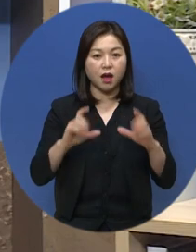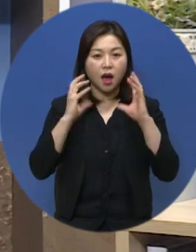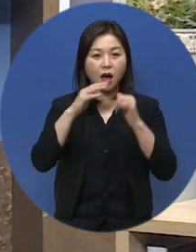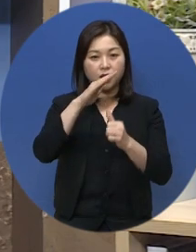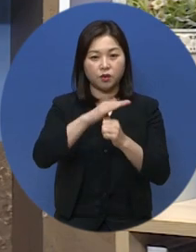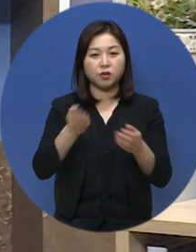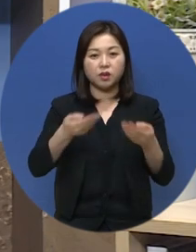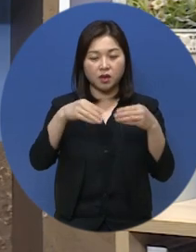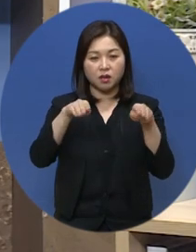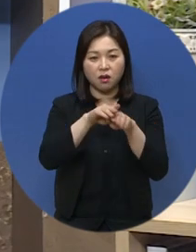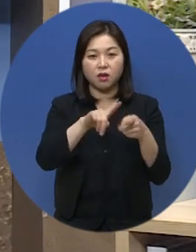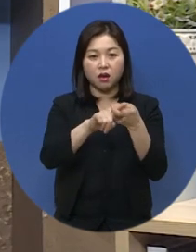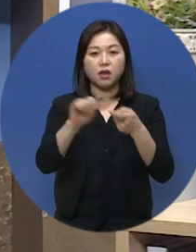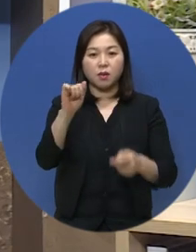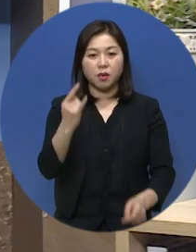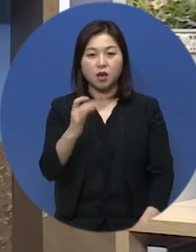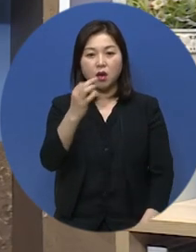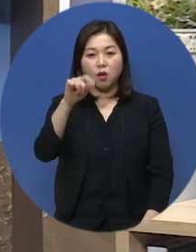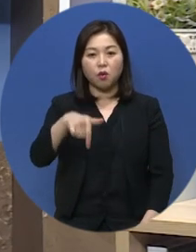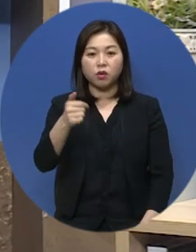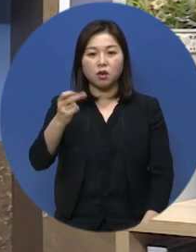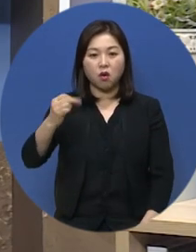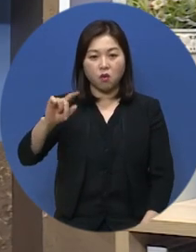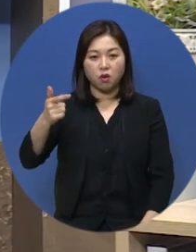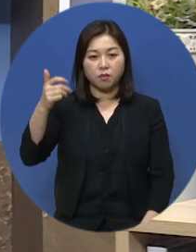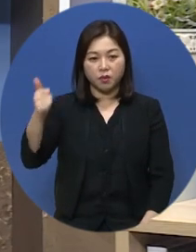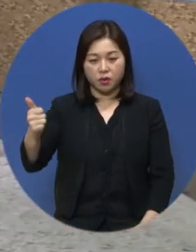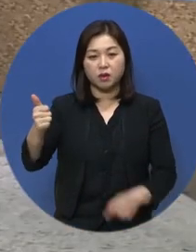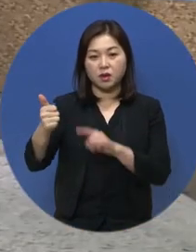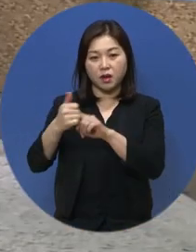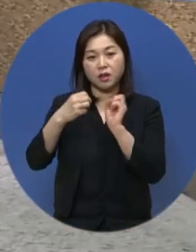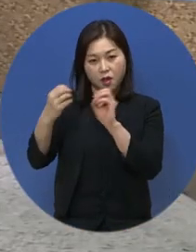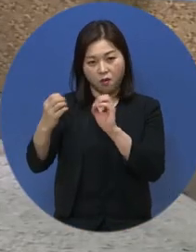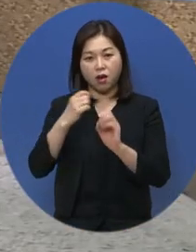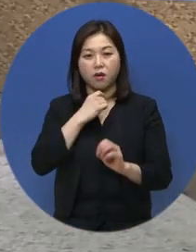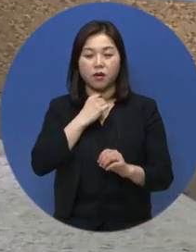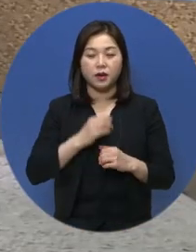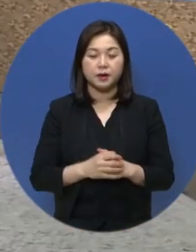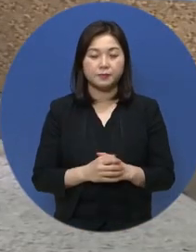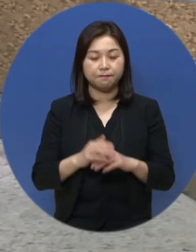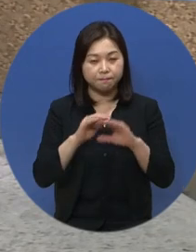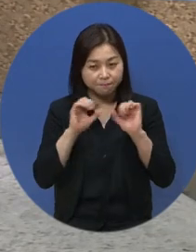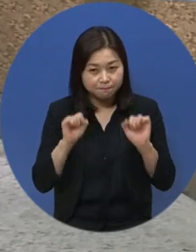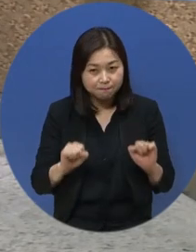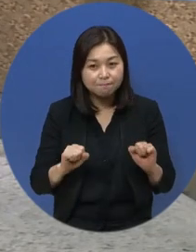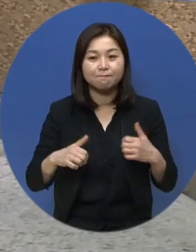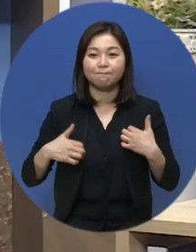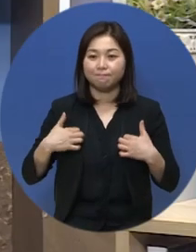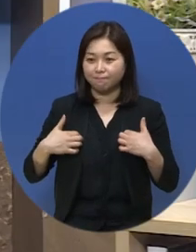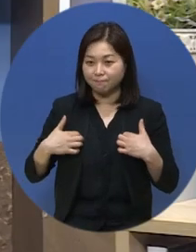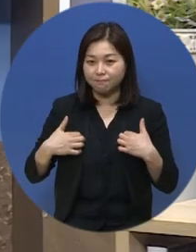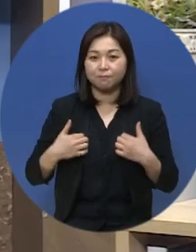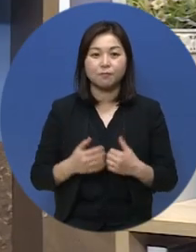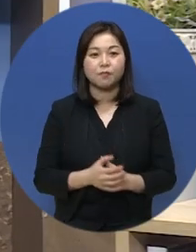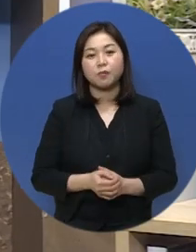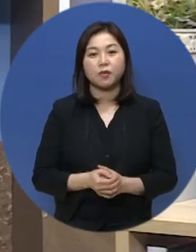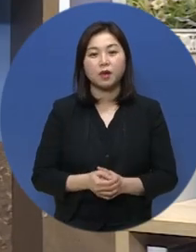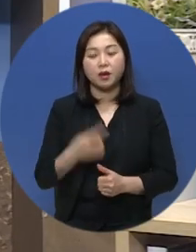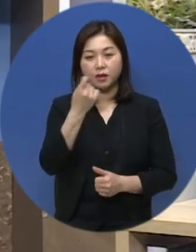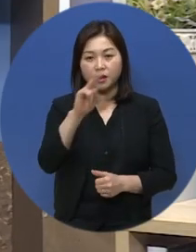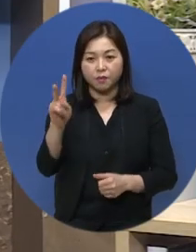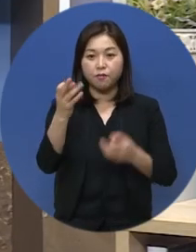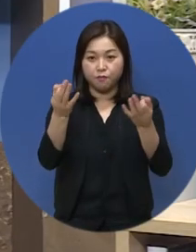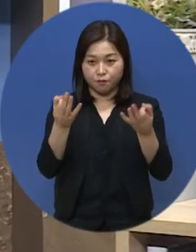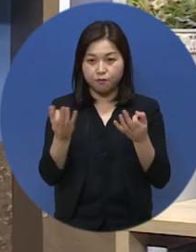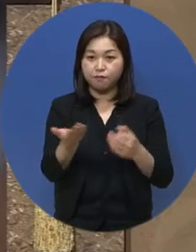한국지역아동센터연합회 옥경원 대표님과 함께 이야기 나눠보겠습니다. 대표님 반갑습니다. 네, 반갑습니다. 네, 반갑습니다. 먼저 네. 시청자분들께 인사